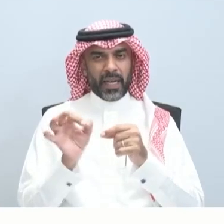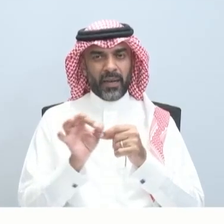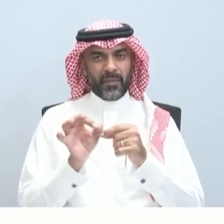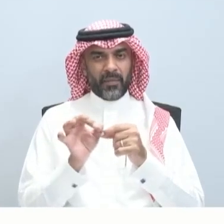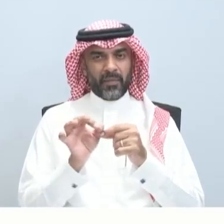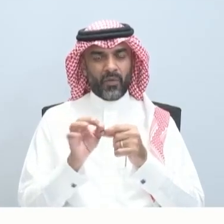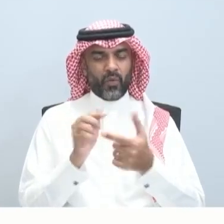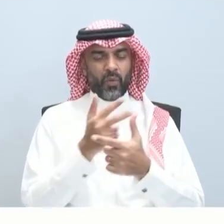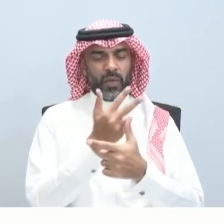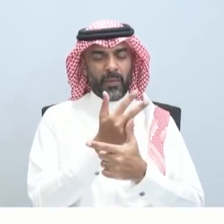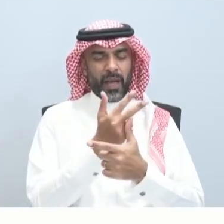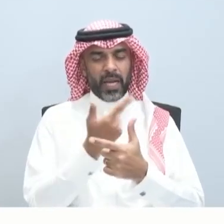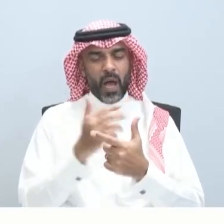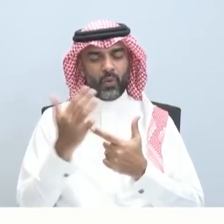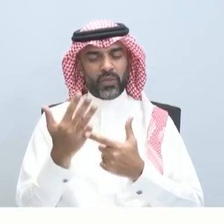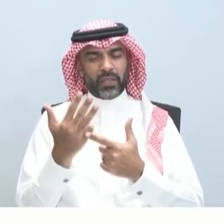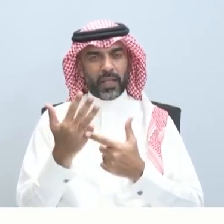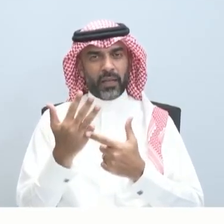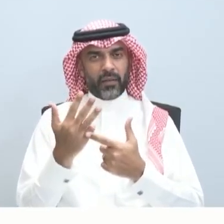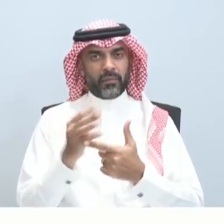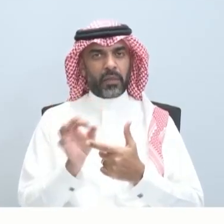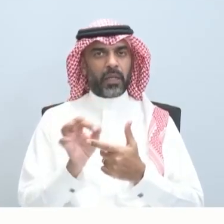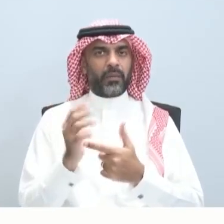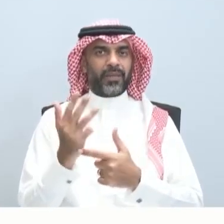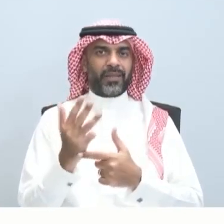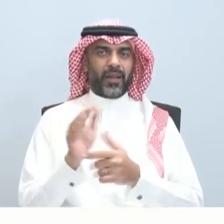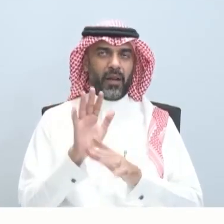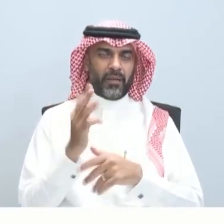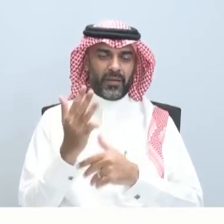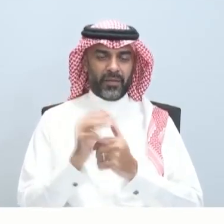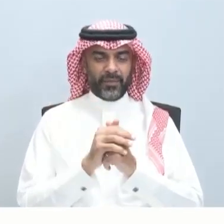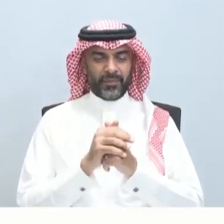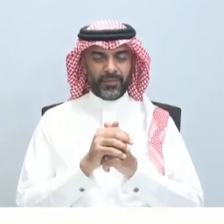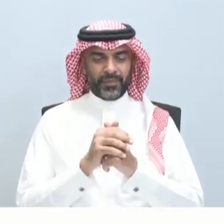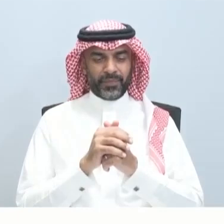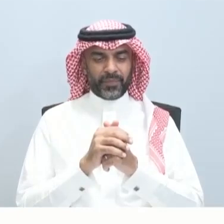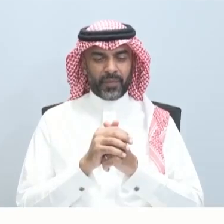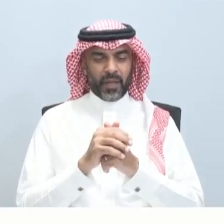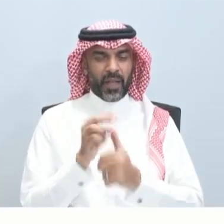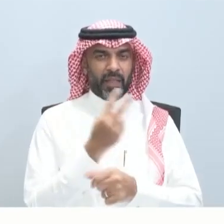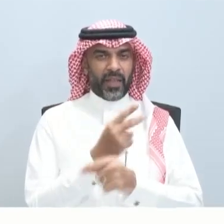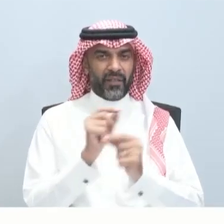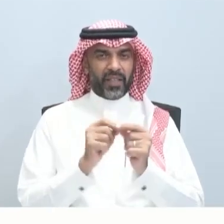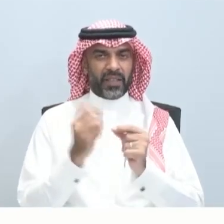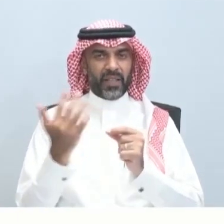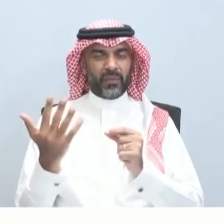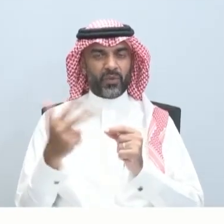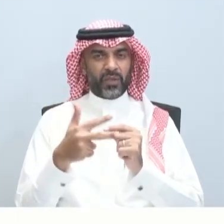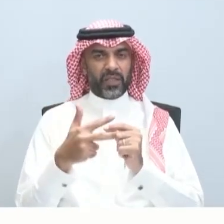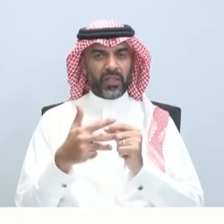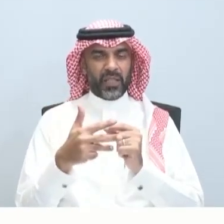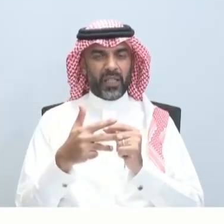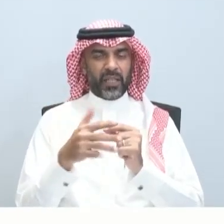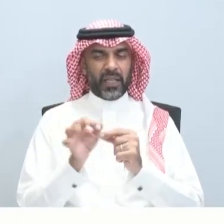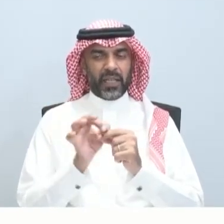اقرب احد فتكون تسعه بارك الله فيكم مطروحا منها اثنان وخمسه وتسعون من مئه